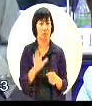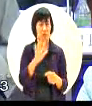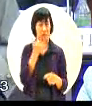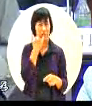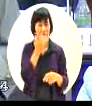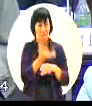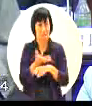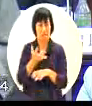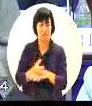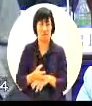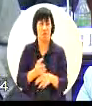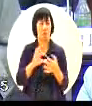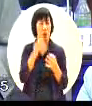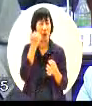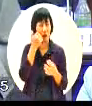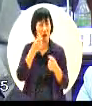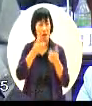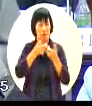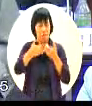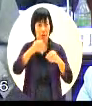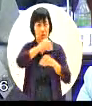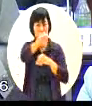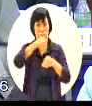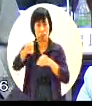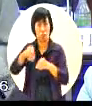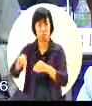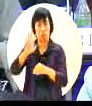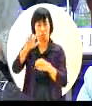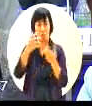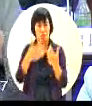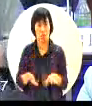的分布拢设伫遐，啊，迄、那个所在嘛是